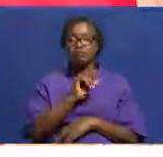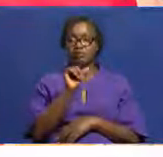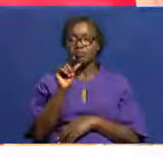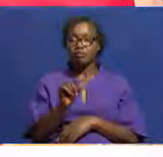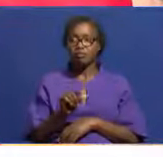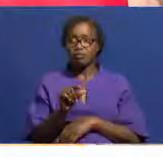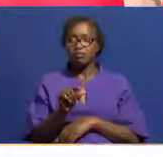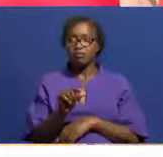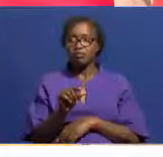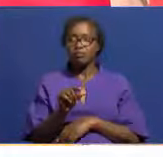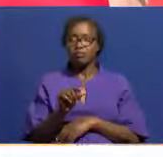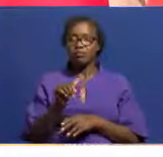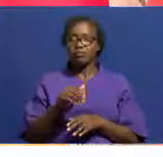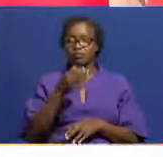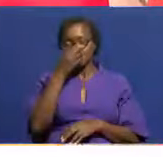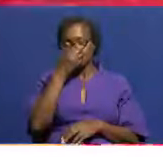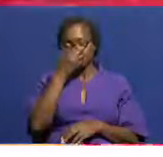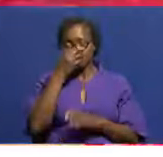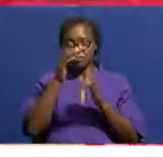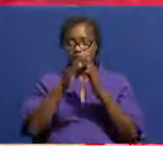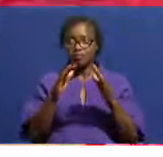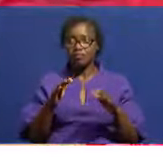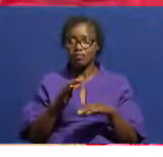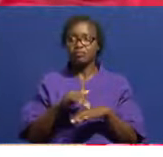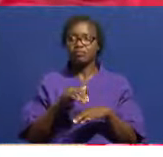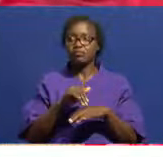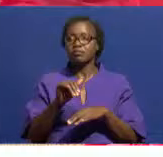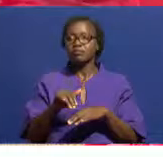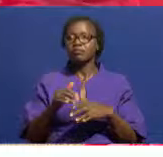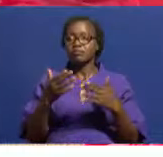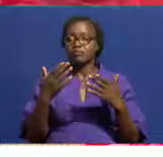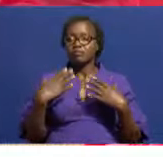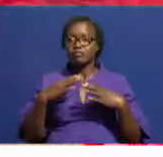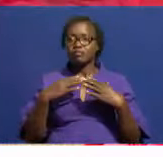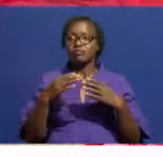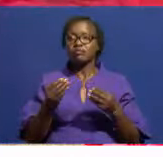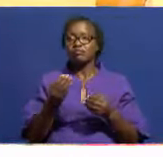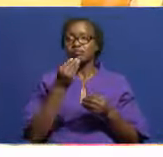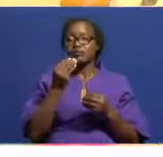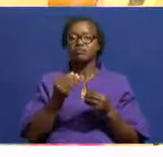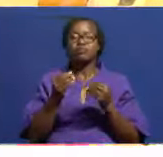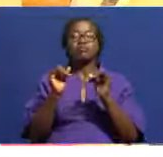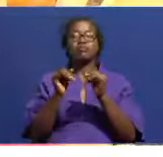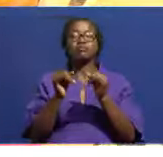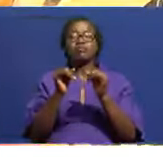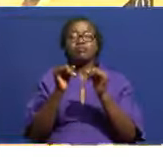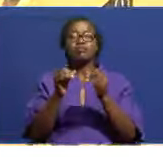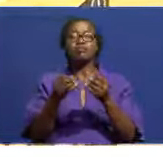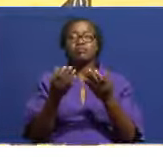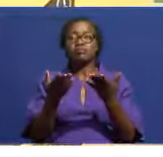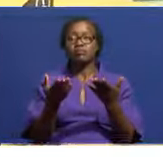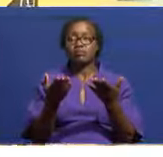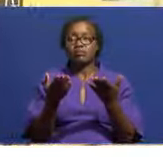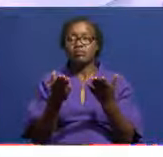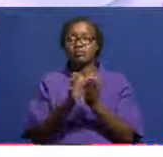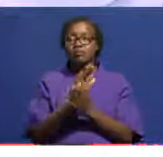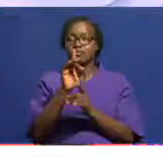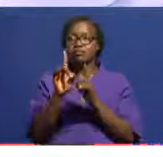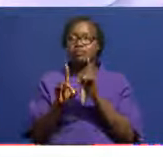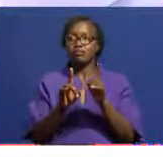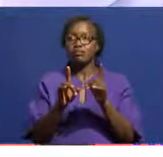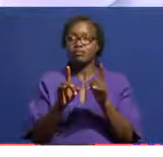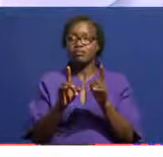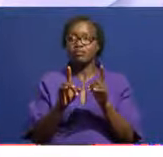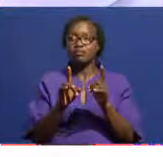Mwekundu katika jumba la Orange, walitoa wito kwamba waathiriwa hao wapewe makazi mapya kwa haraka. The question that